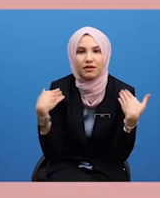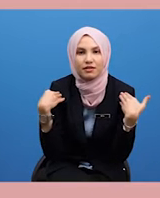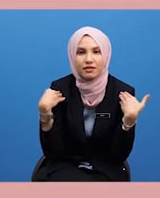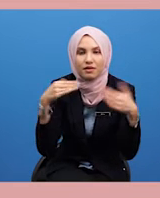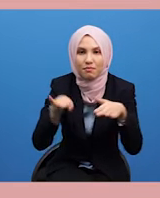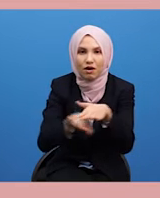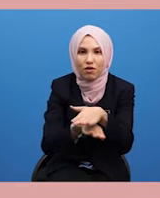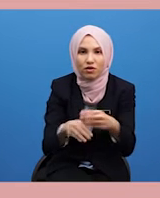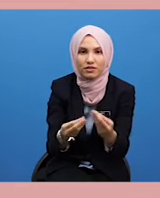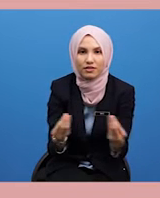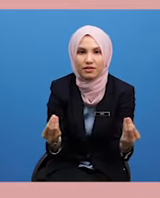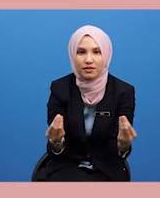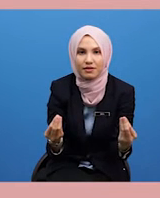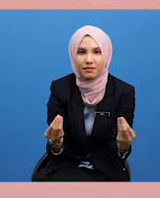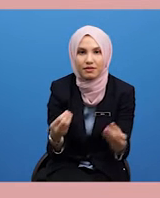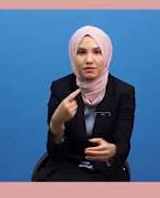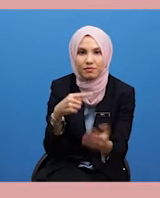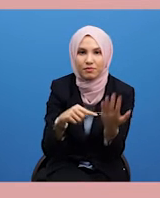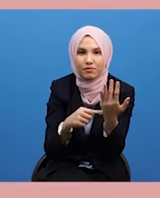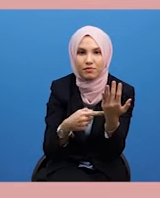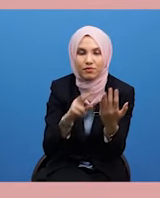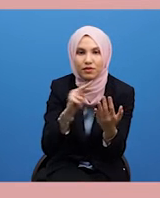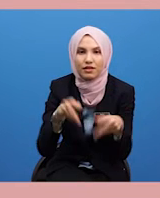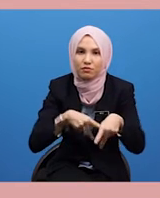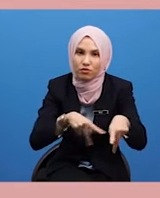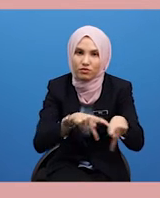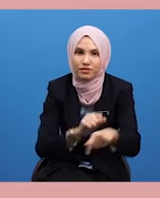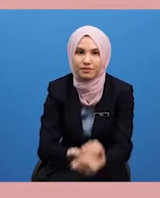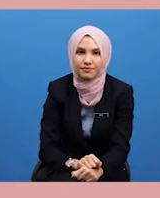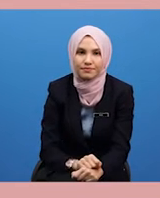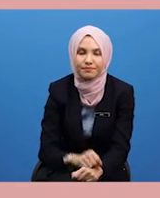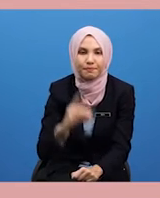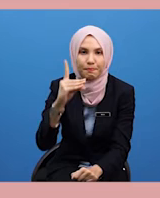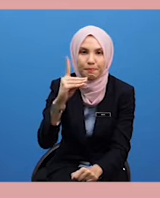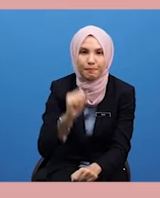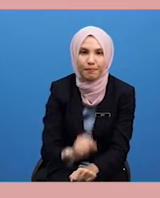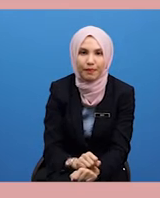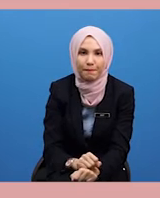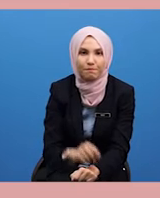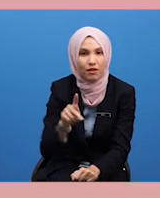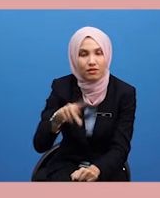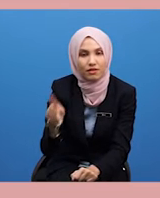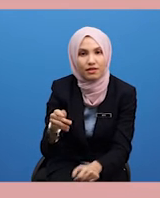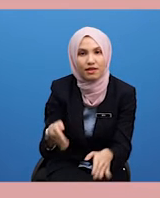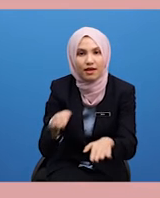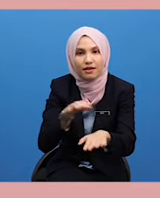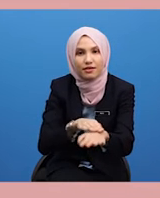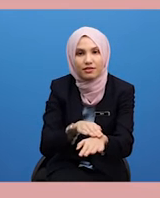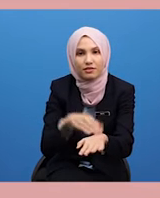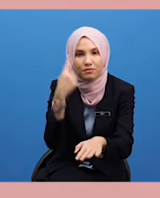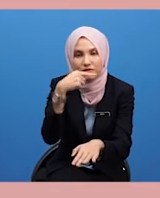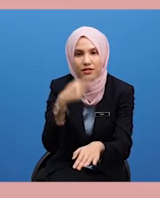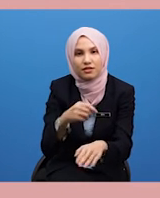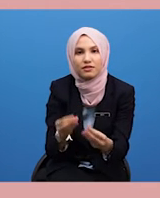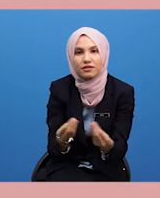berada di bawah tanah pada permulaan proses. D. Kotiliden naik ke atas